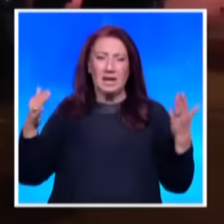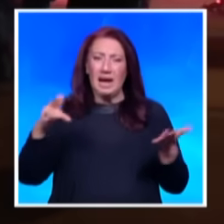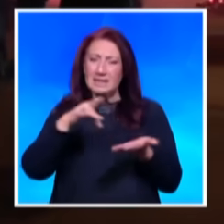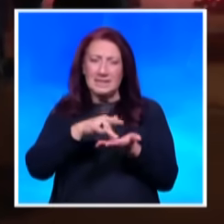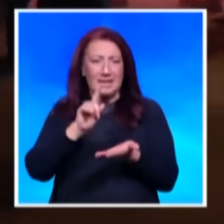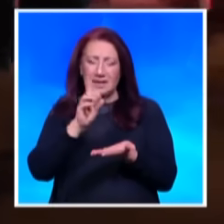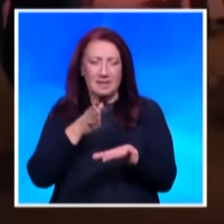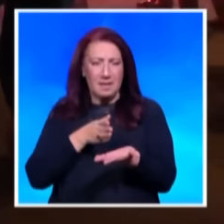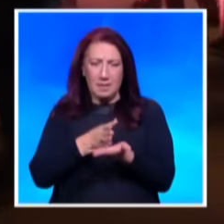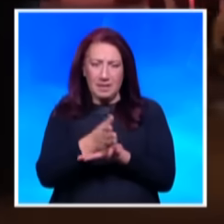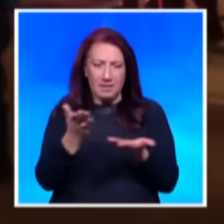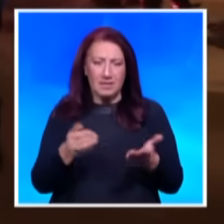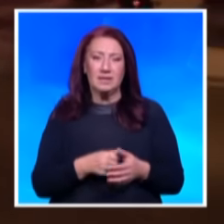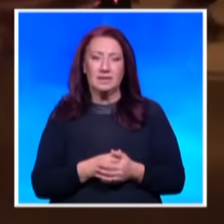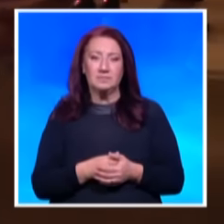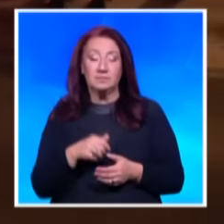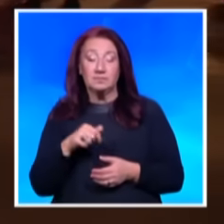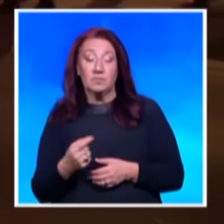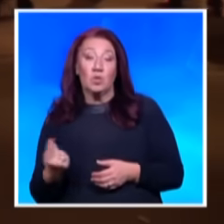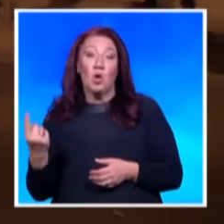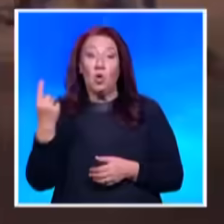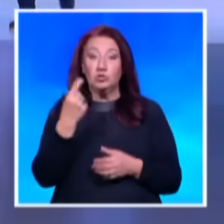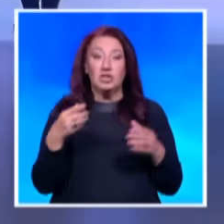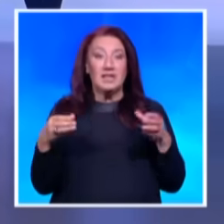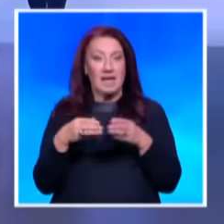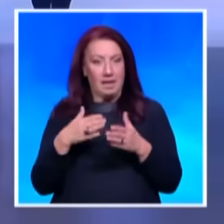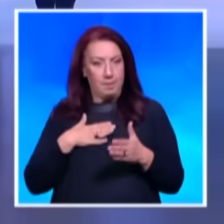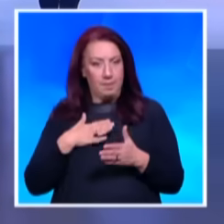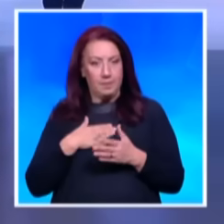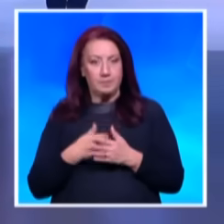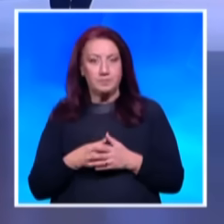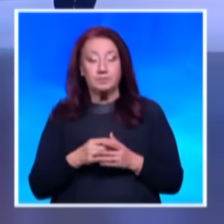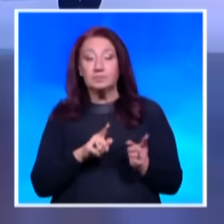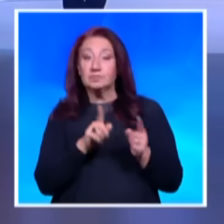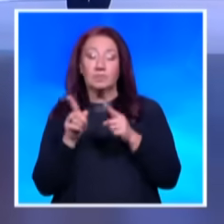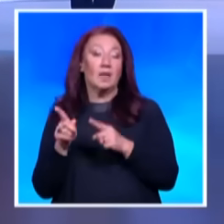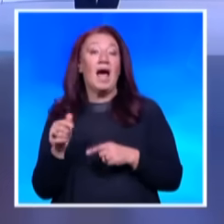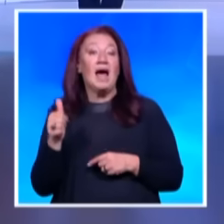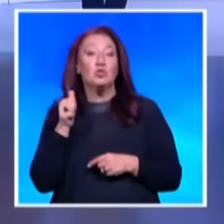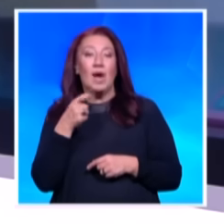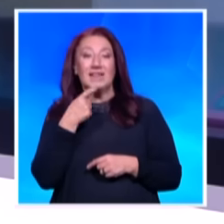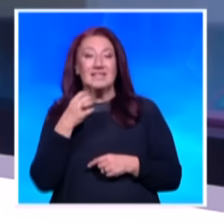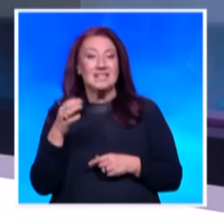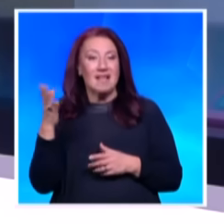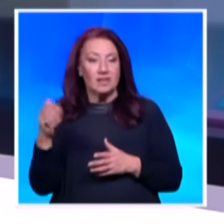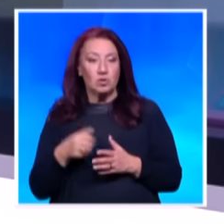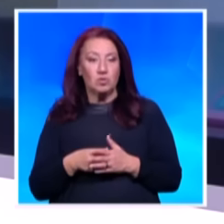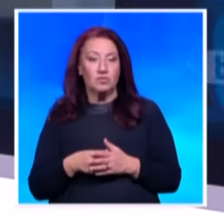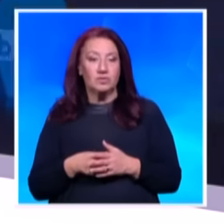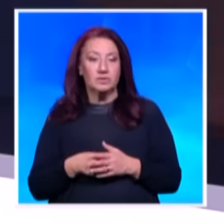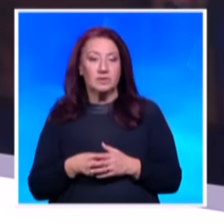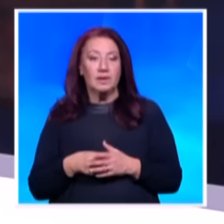А сега към още един екип на BTV, който се намира в центъра на събитията. Връщаме се към Антоан Златков. И неговия разказ, той тръгна